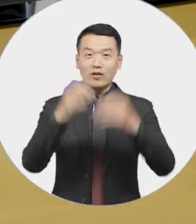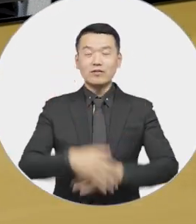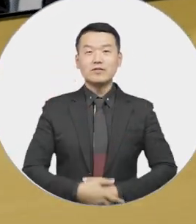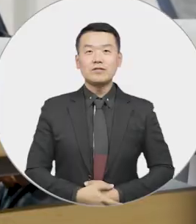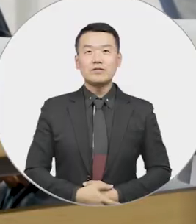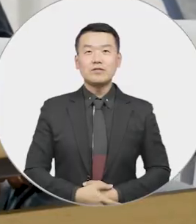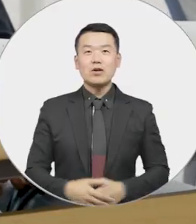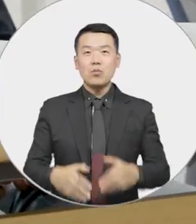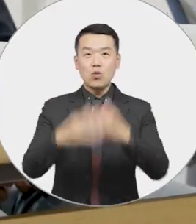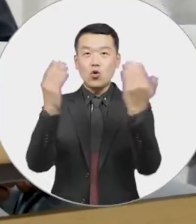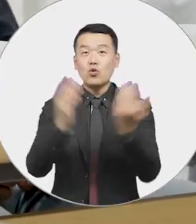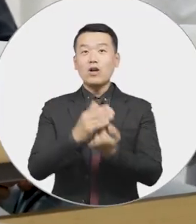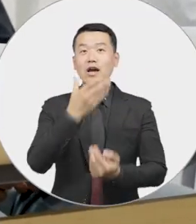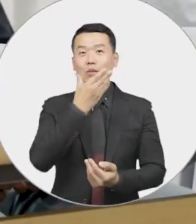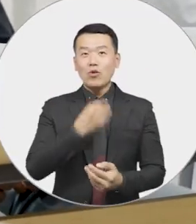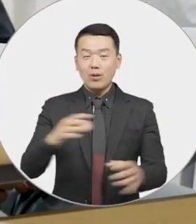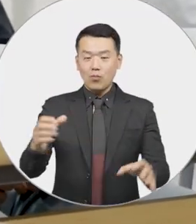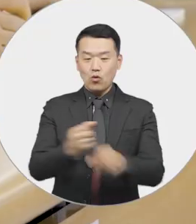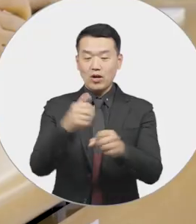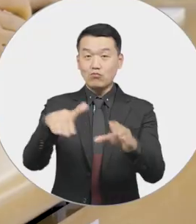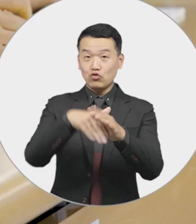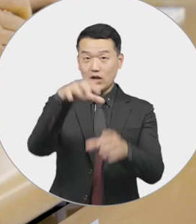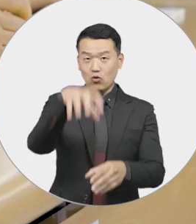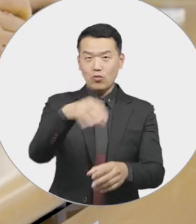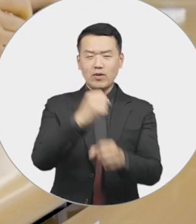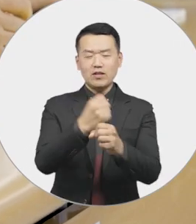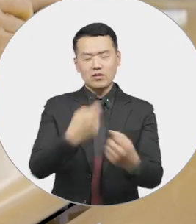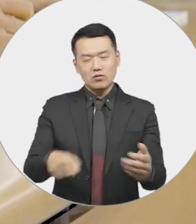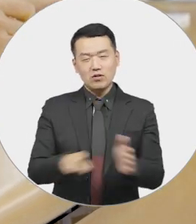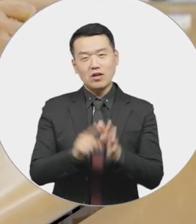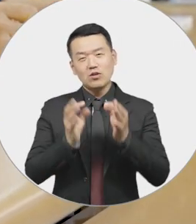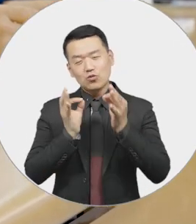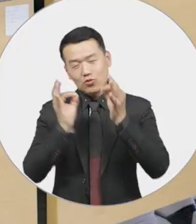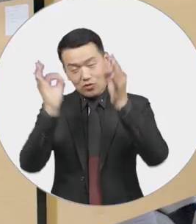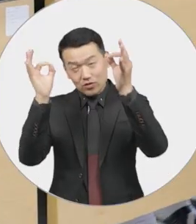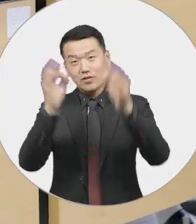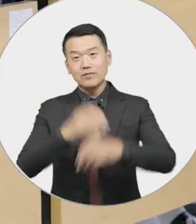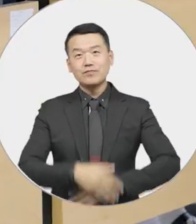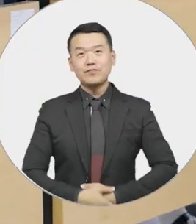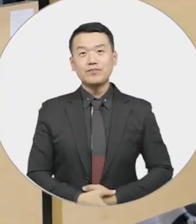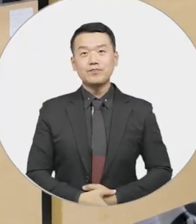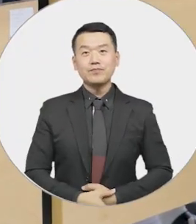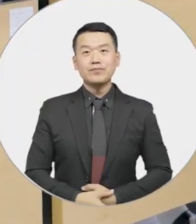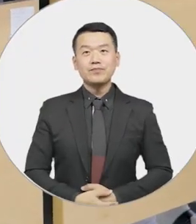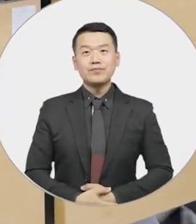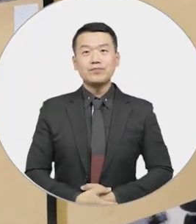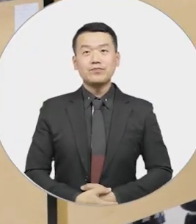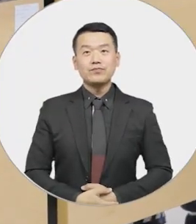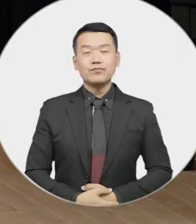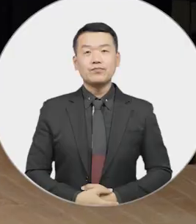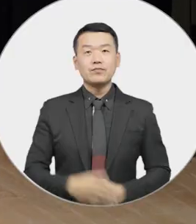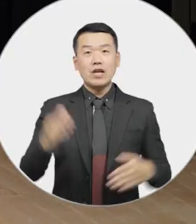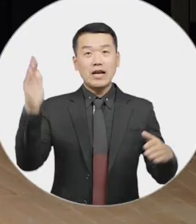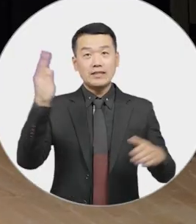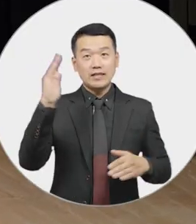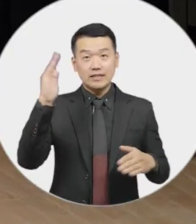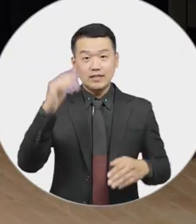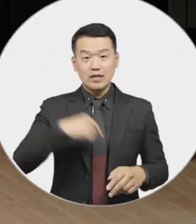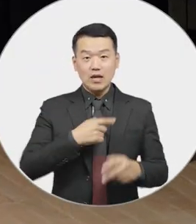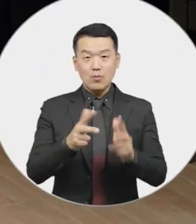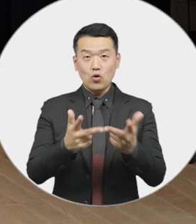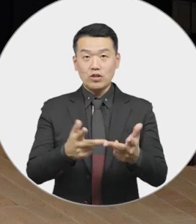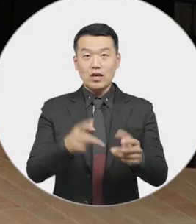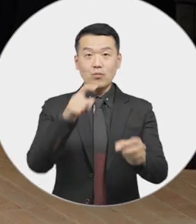노력하며 모두가 행복한 복합문화 공간을 만들기 위해 최선을 다하고 있습니다. 우리는